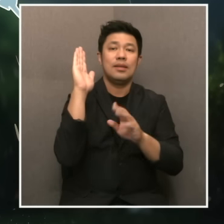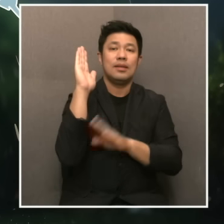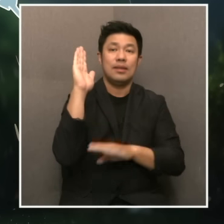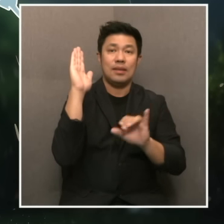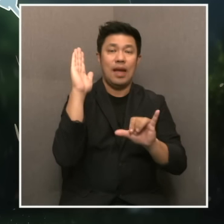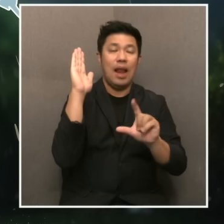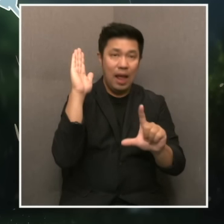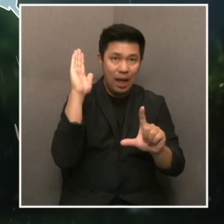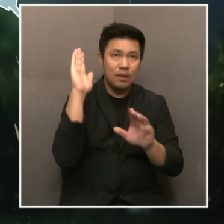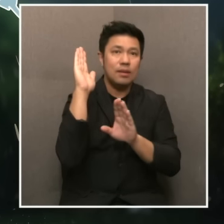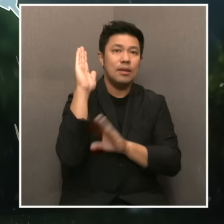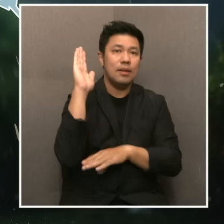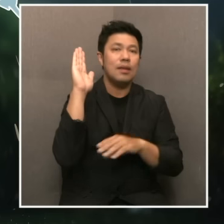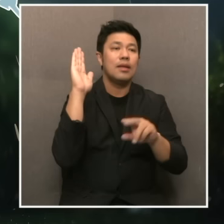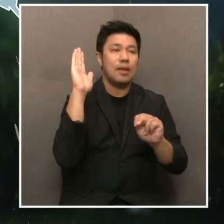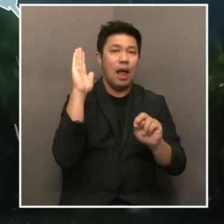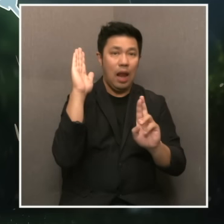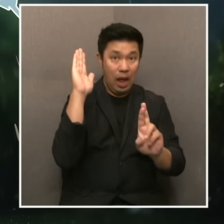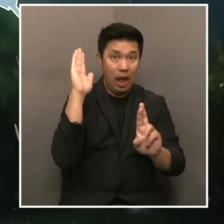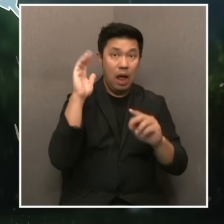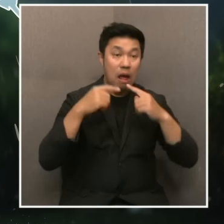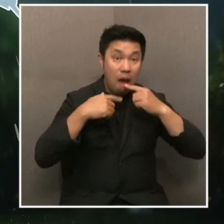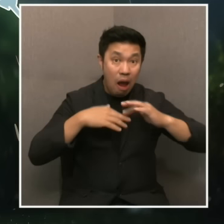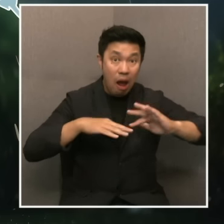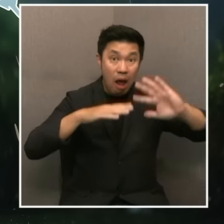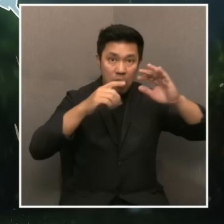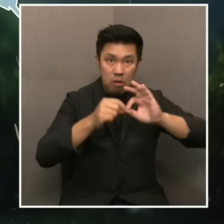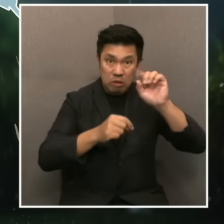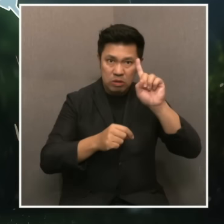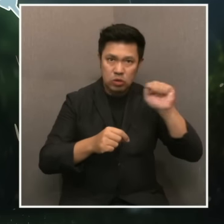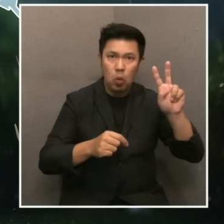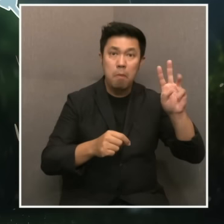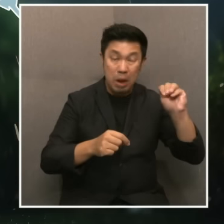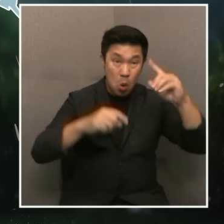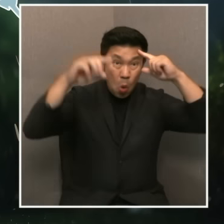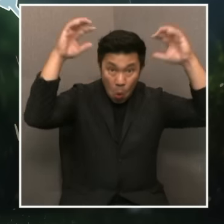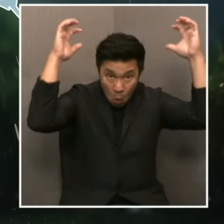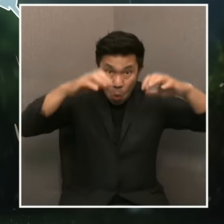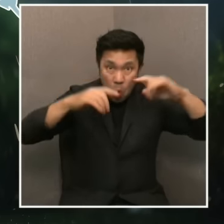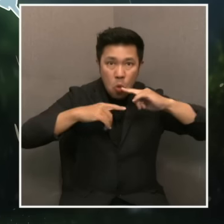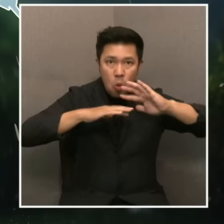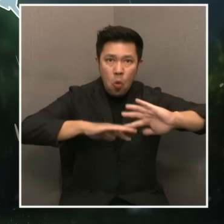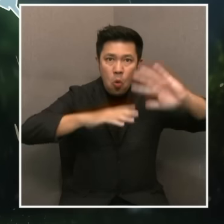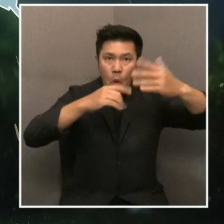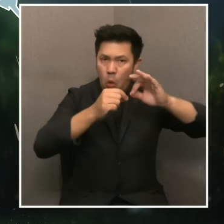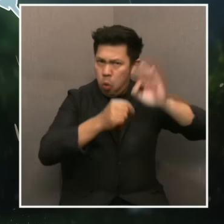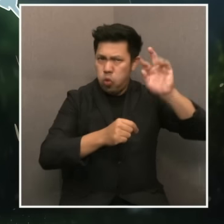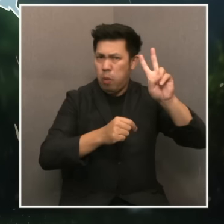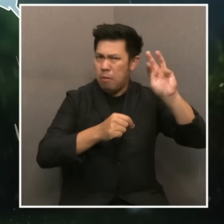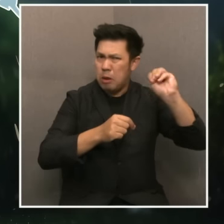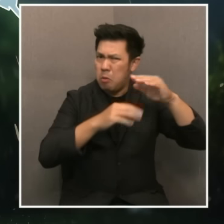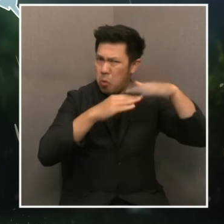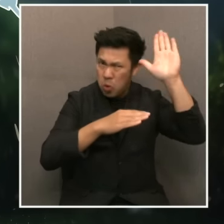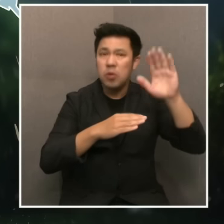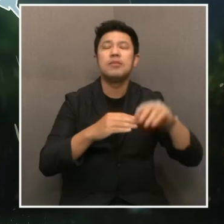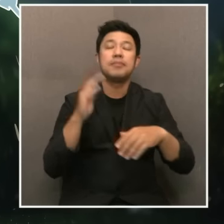และนราธิวาดทะเลมีคื่นสูง 1-2 เมตร จุดที่เกิดฝนฟาขนองคลนสูงมากกา 2 เมตรภาคใ้